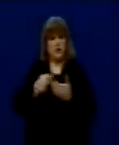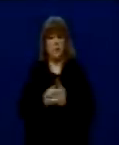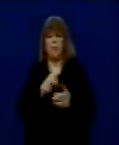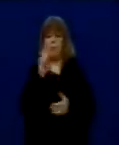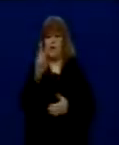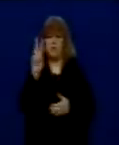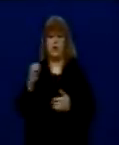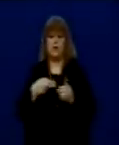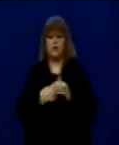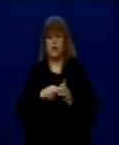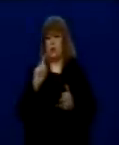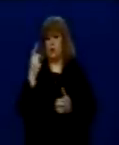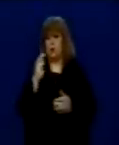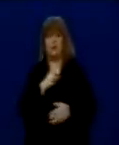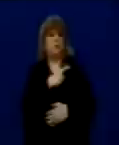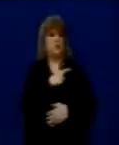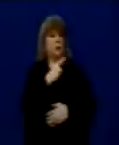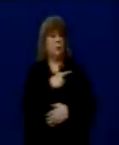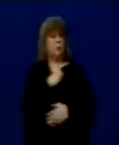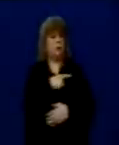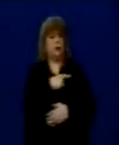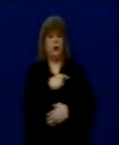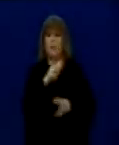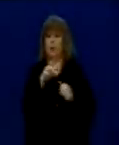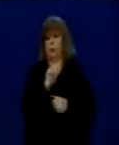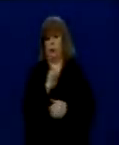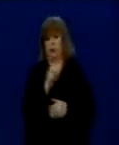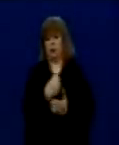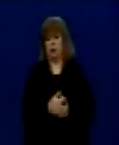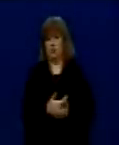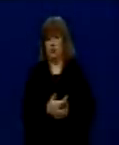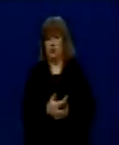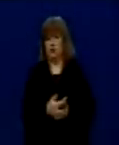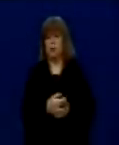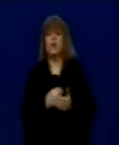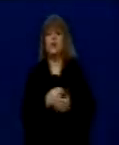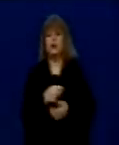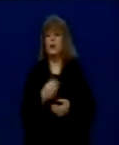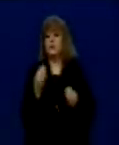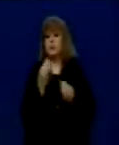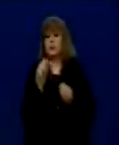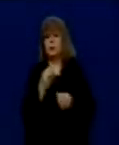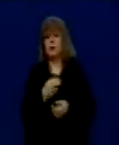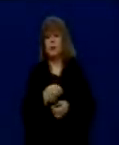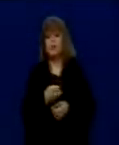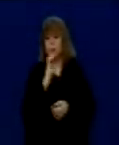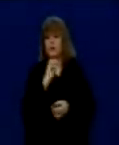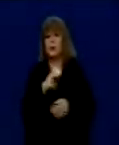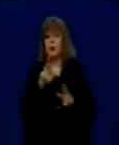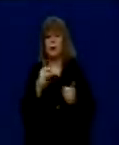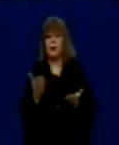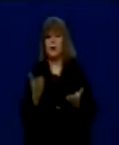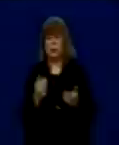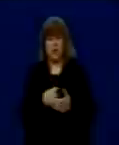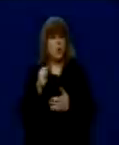ka prej vitit 2011 dhe është ka prap. Po s'keni thonë kur po. Edhe i shkondesh tash na tregu pse s'keni thonë atëherë po. Nuk është ky arsye timi numrave,